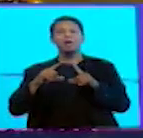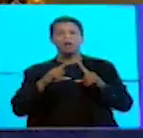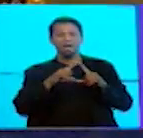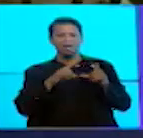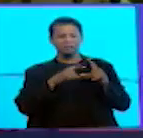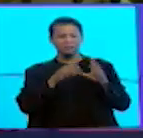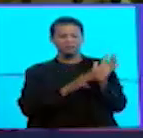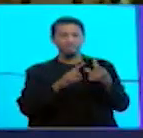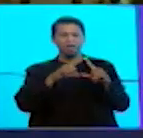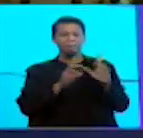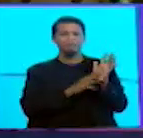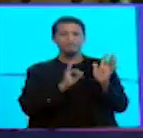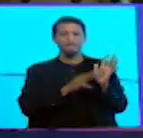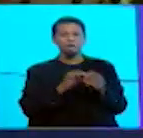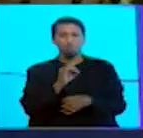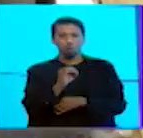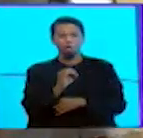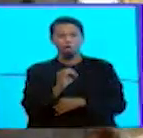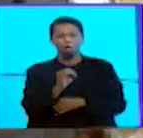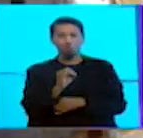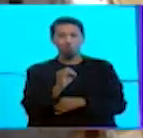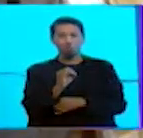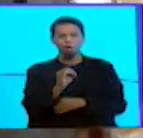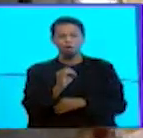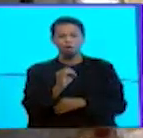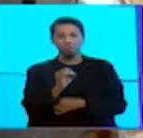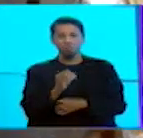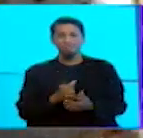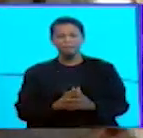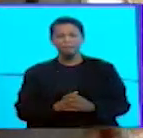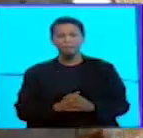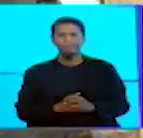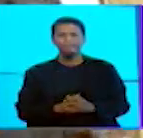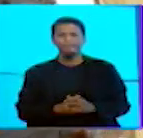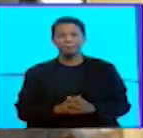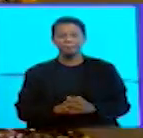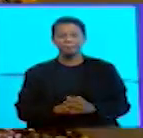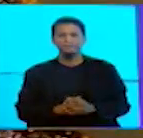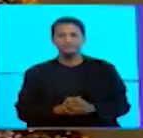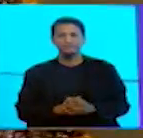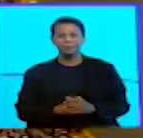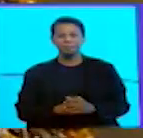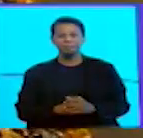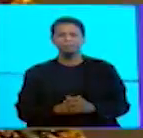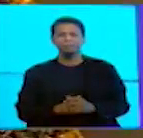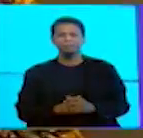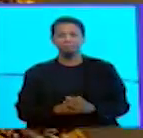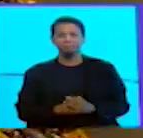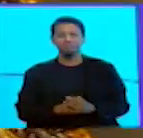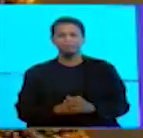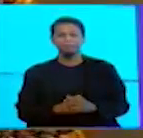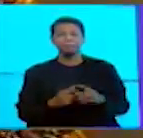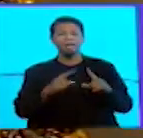ya. Kemudian juga bahkan ada yang sebutkan juga ada beberapa yang menjadi mempunyai sifat dalam tanda petik antibakteri. Jadi memang